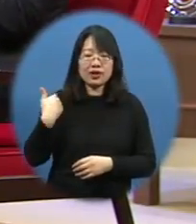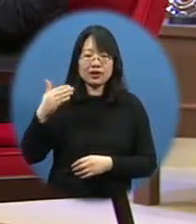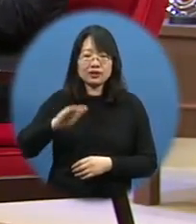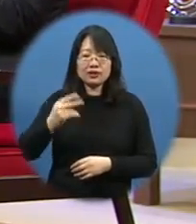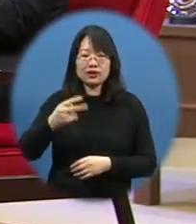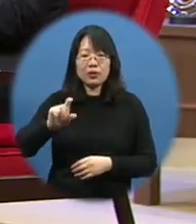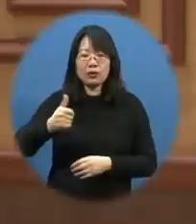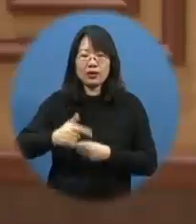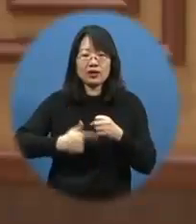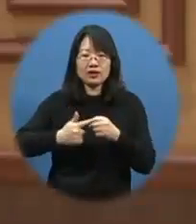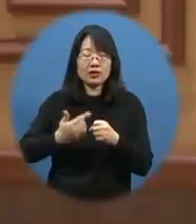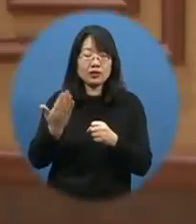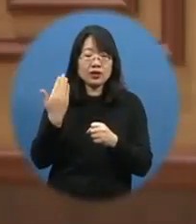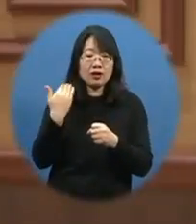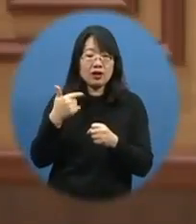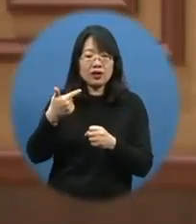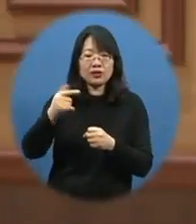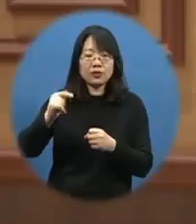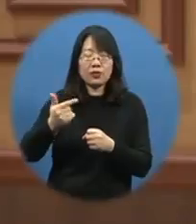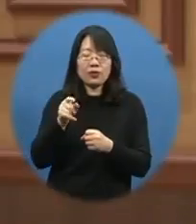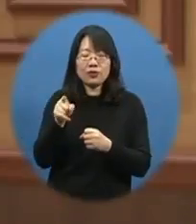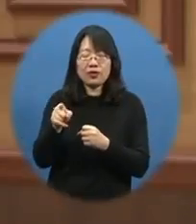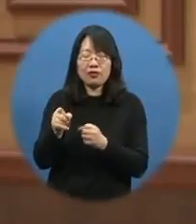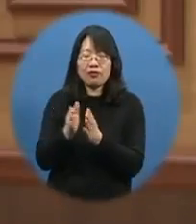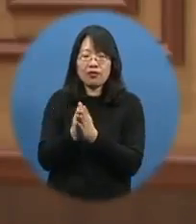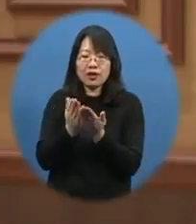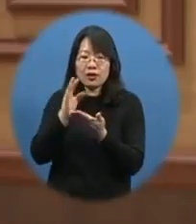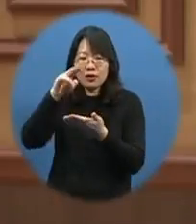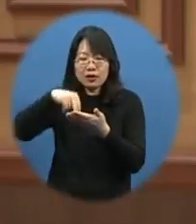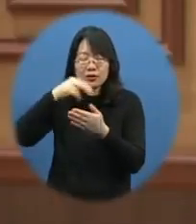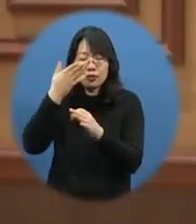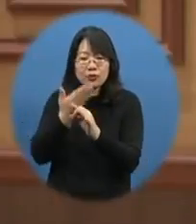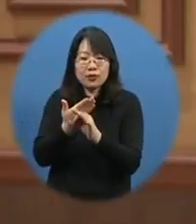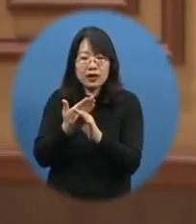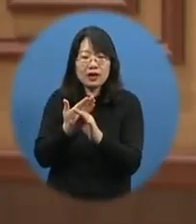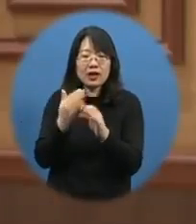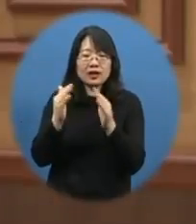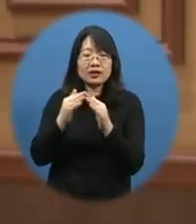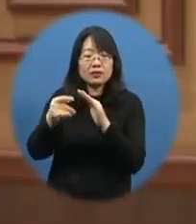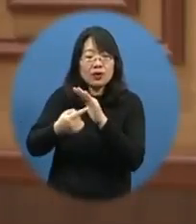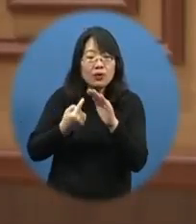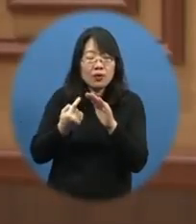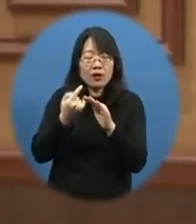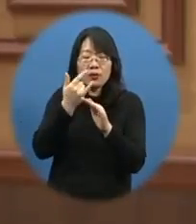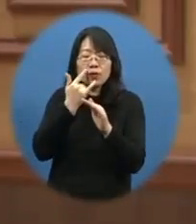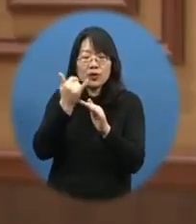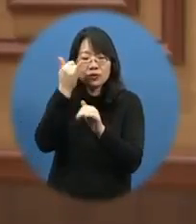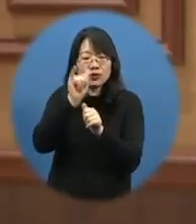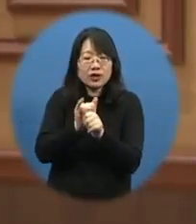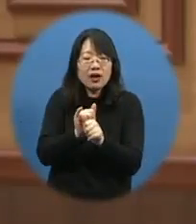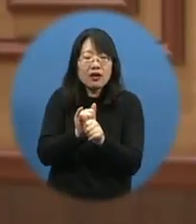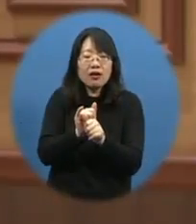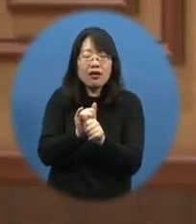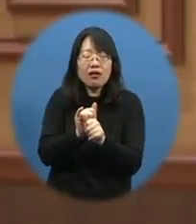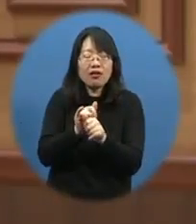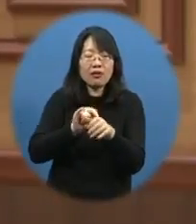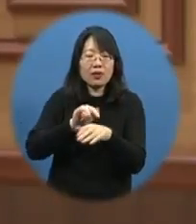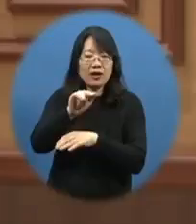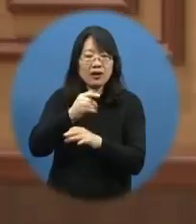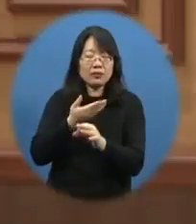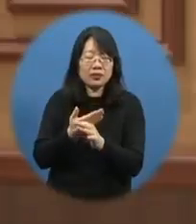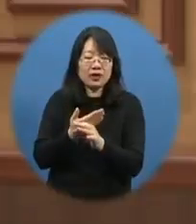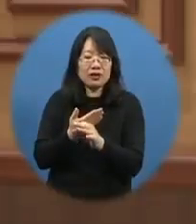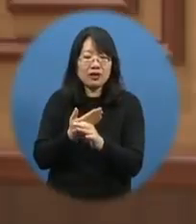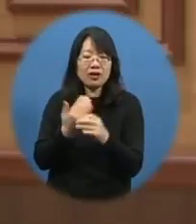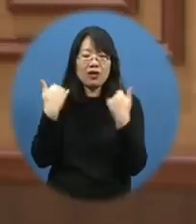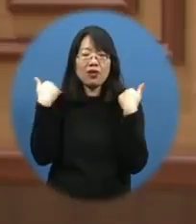모르겠습니다만 2,500년 전에 이제 논어에서도 네. 입직효 집에 들어오면 부모님을 공경하고 출직제 밖에